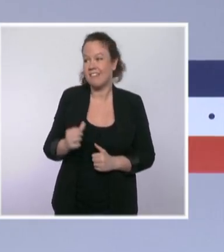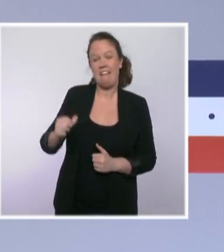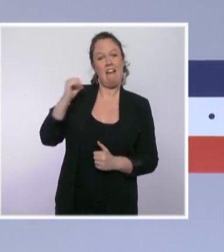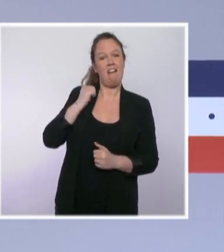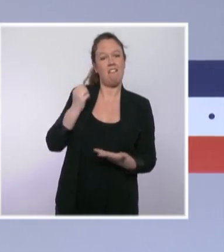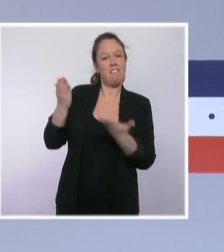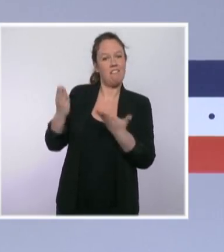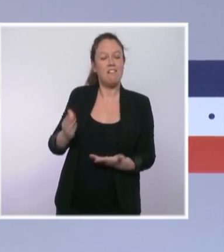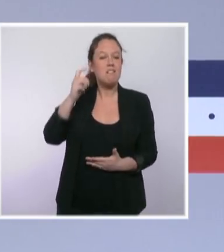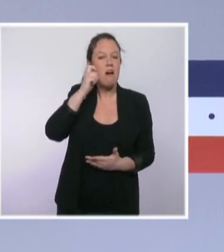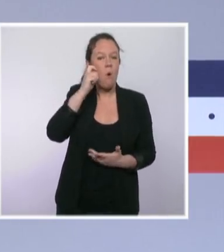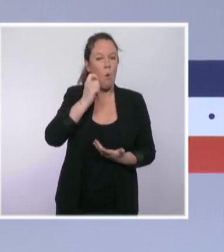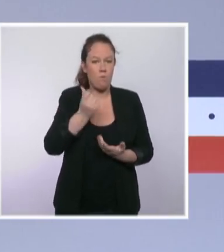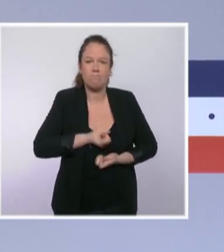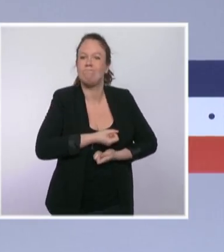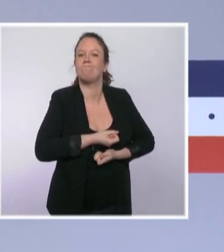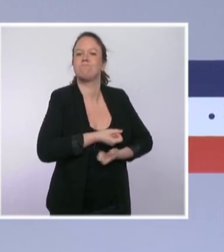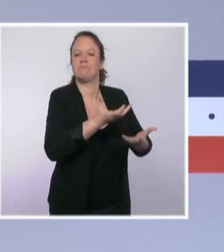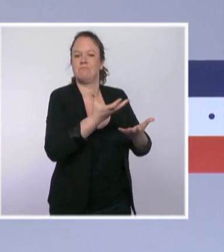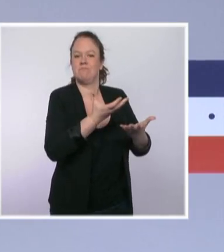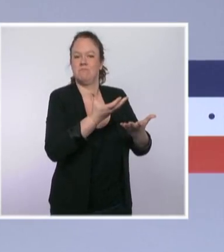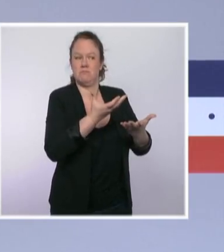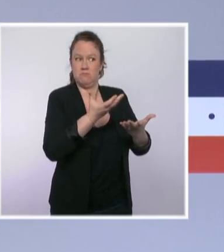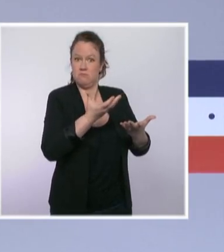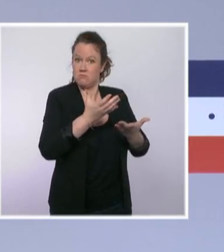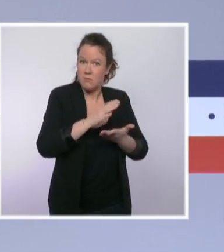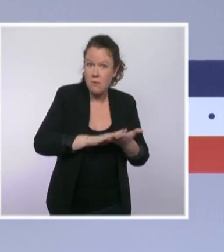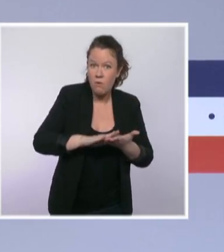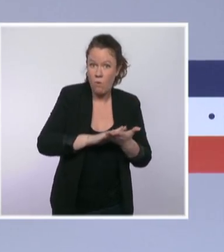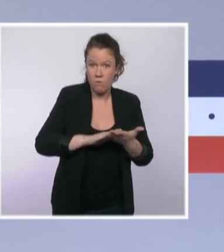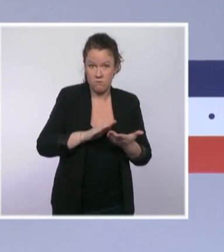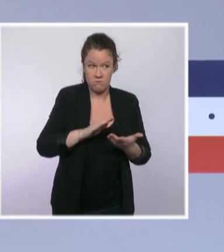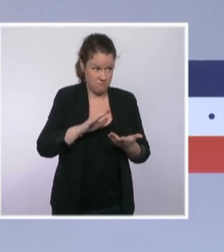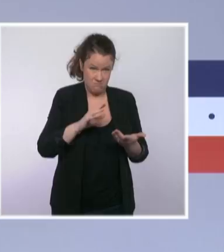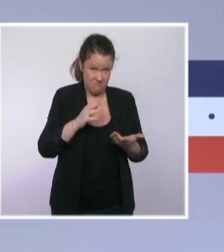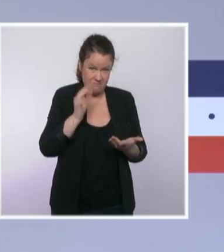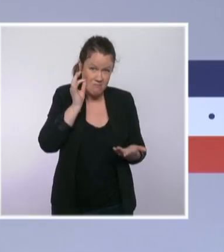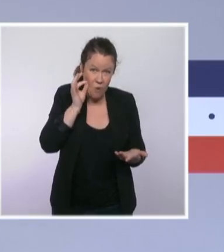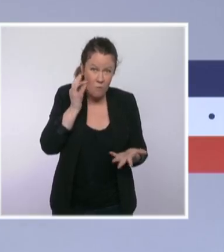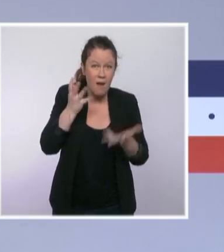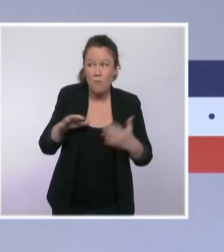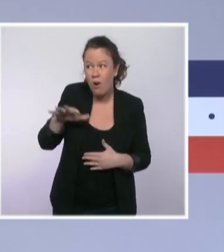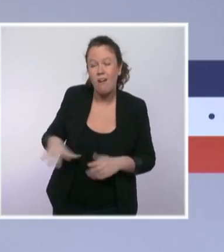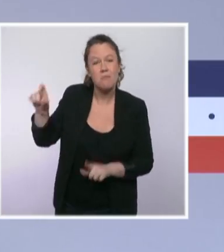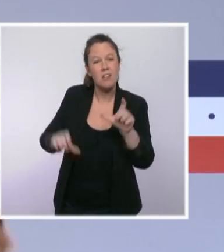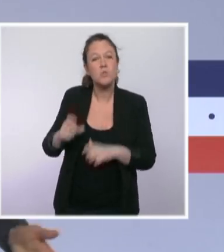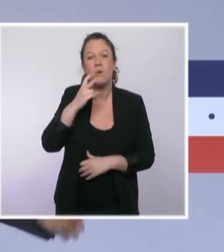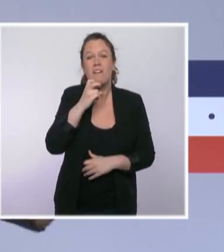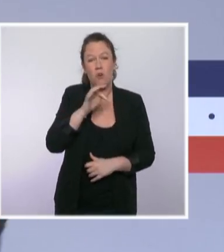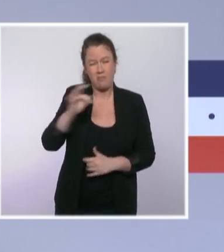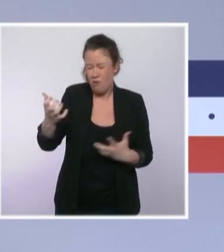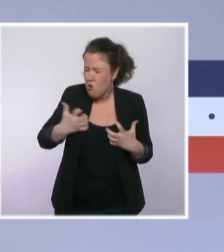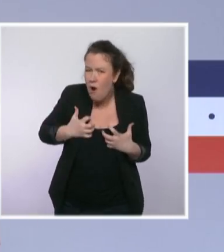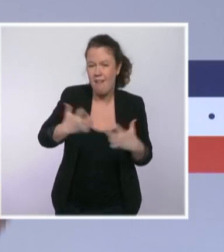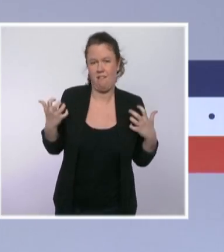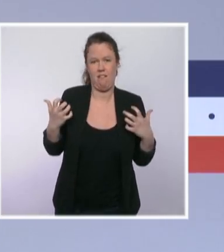de la République me semblent très en deçà de la colère d'une très grande majorité des Français face